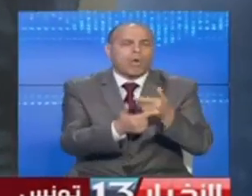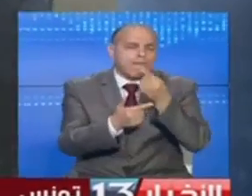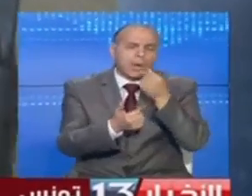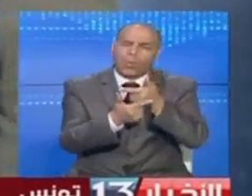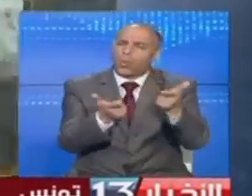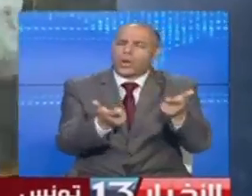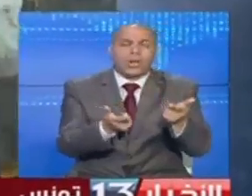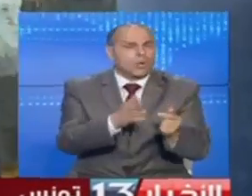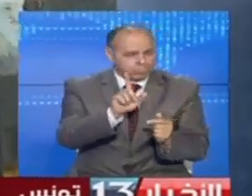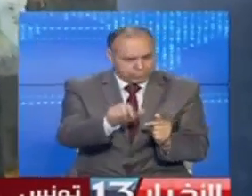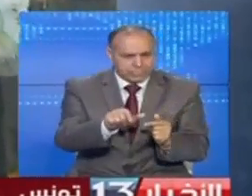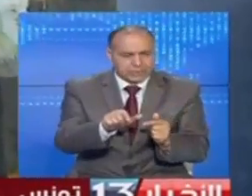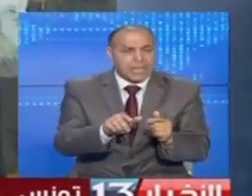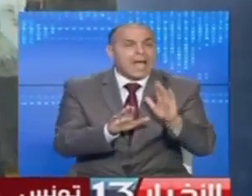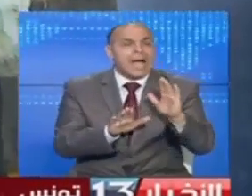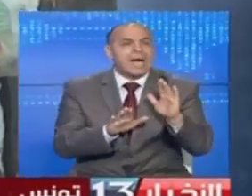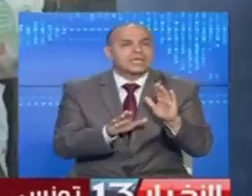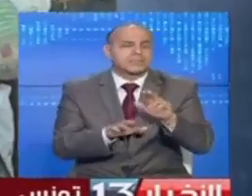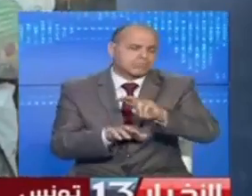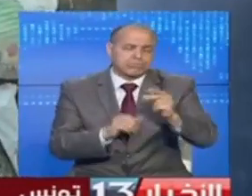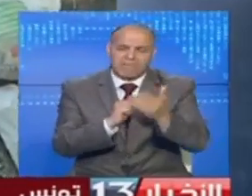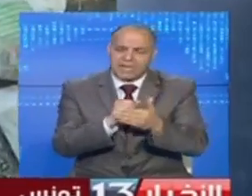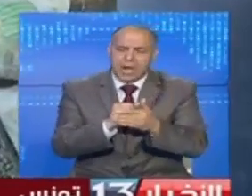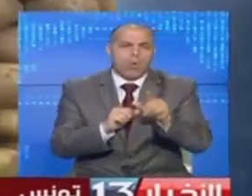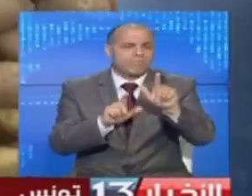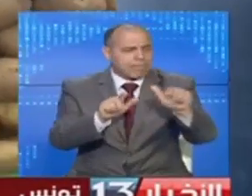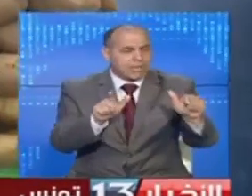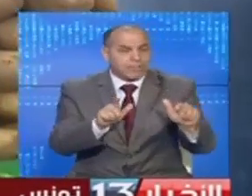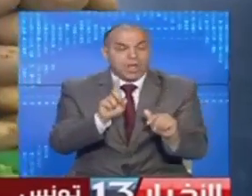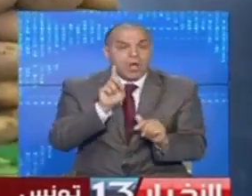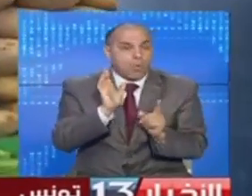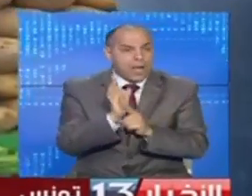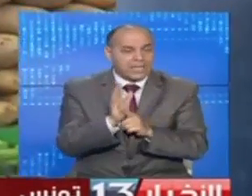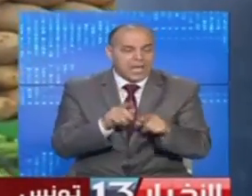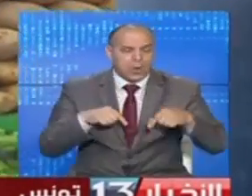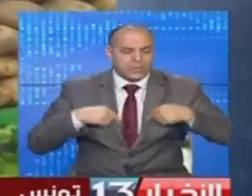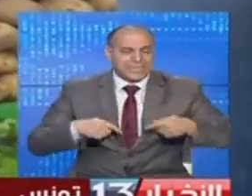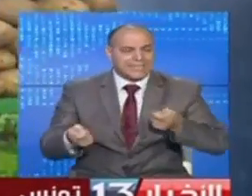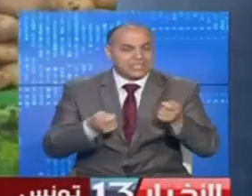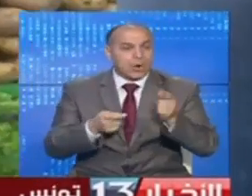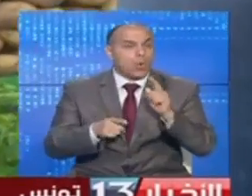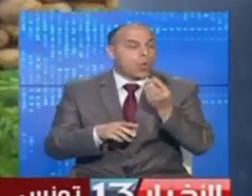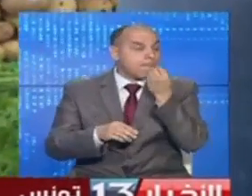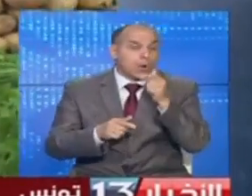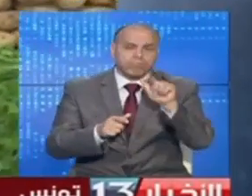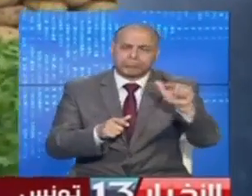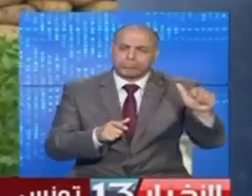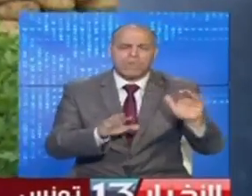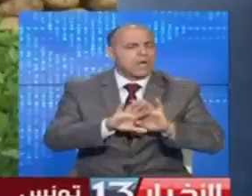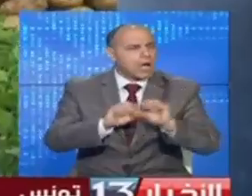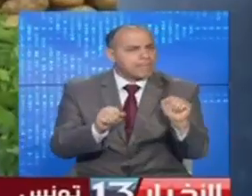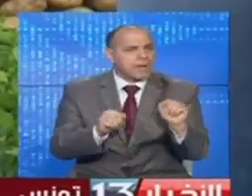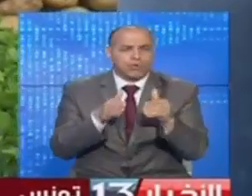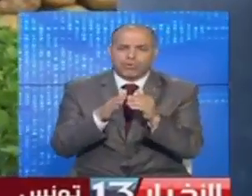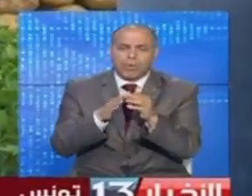المواد الاستهلاكية نتيجة تنوع الإنتاج الفلاحي ووفرته. وقد أكدت وزارة التجارة أن المواد الاستهلاكية متوفرة